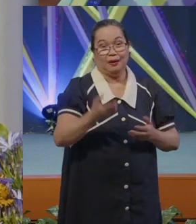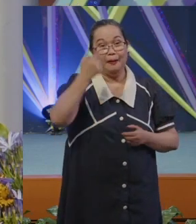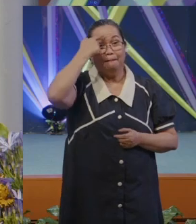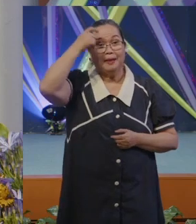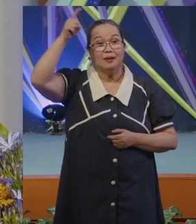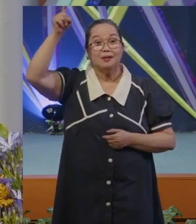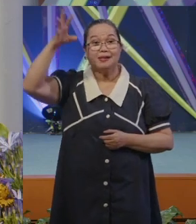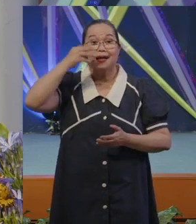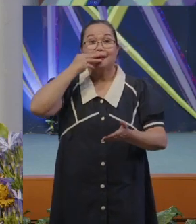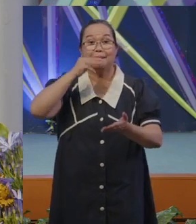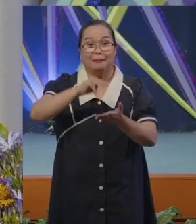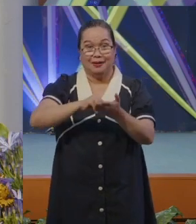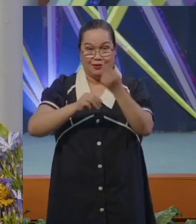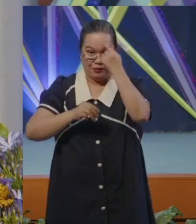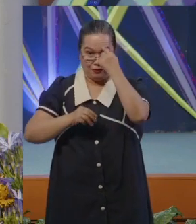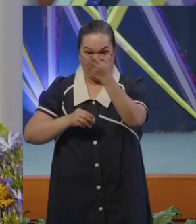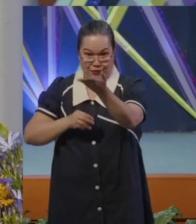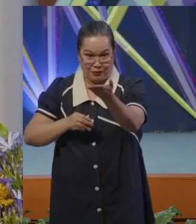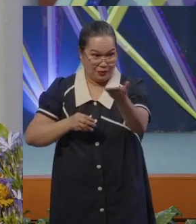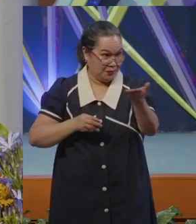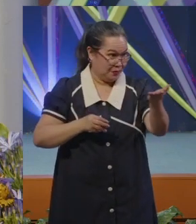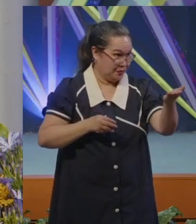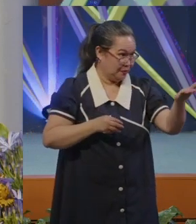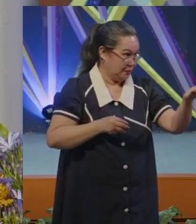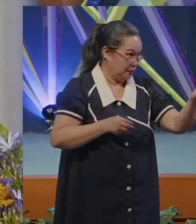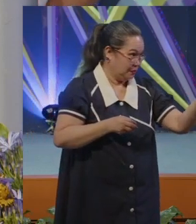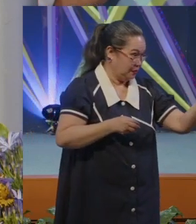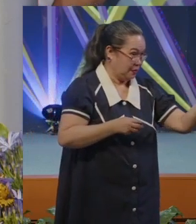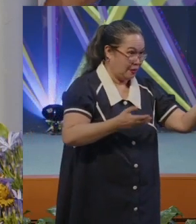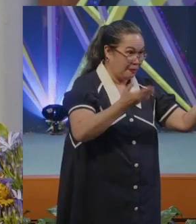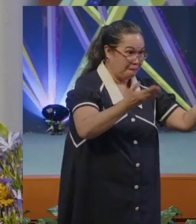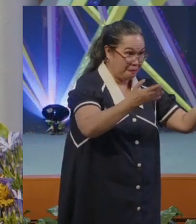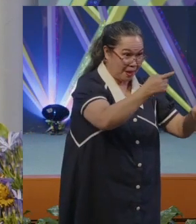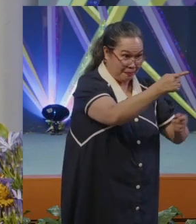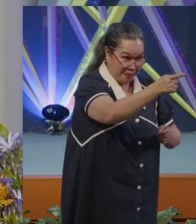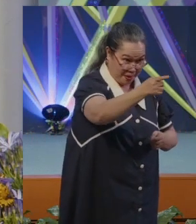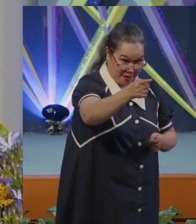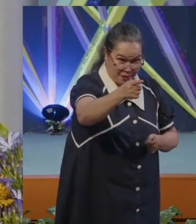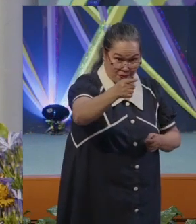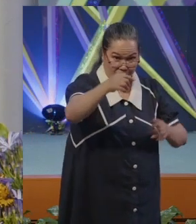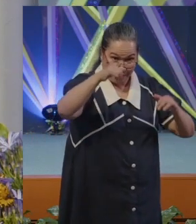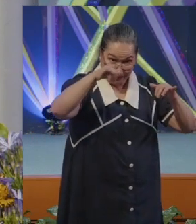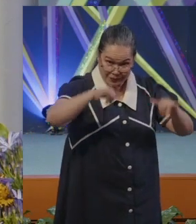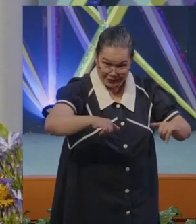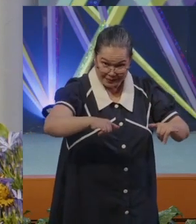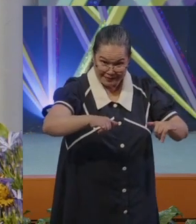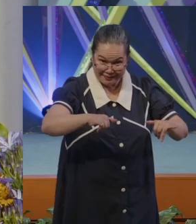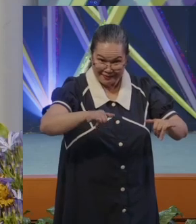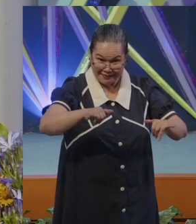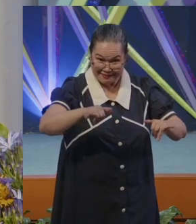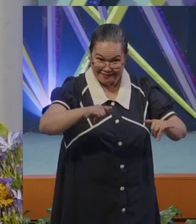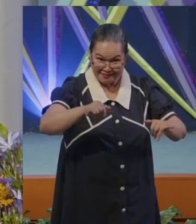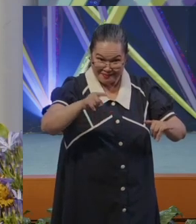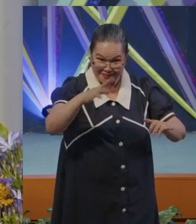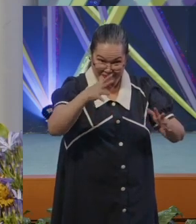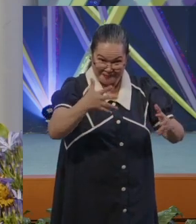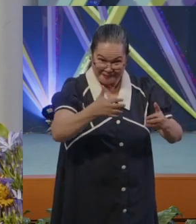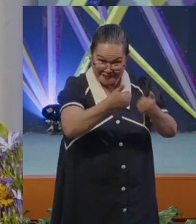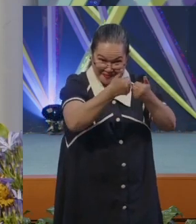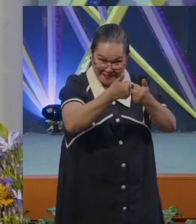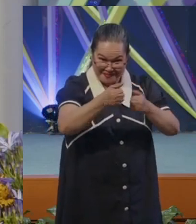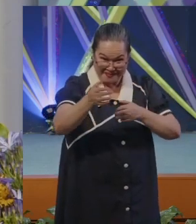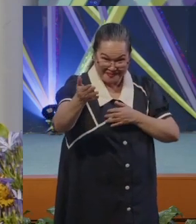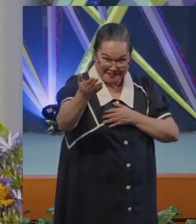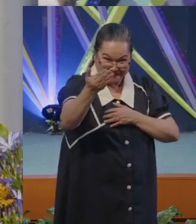siyang mensahe para sa inyo. Kayo siguro ay binigyan niya ng hamon. Binigyan niya